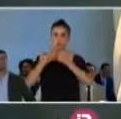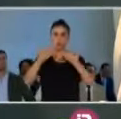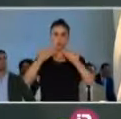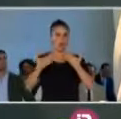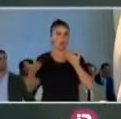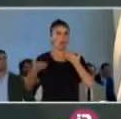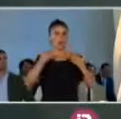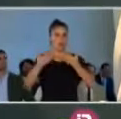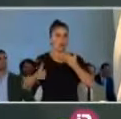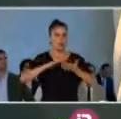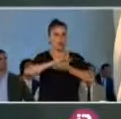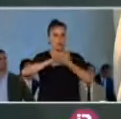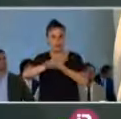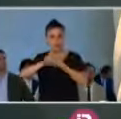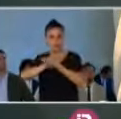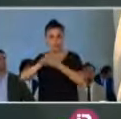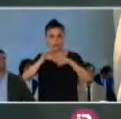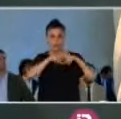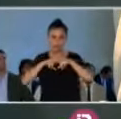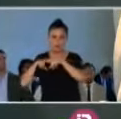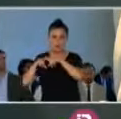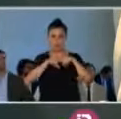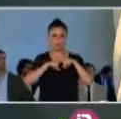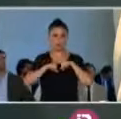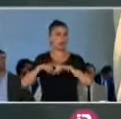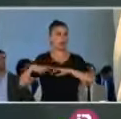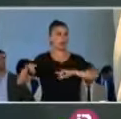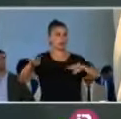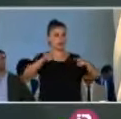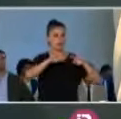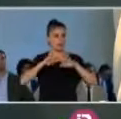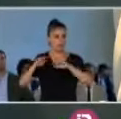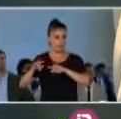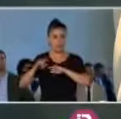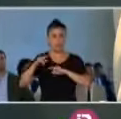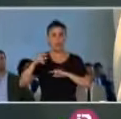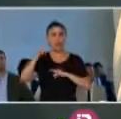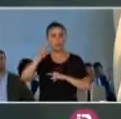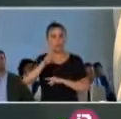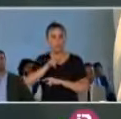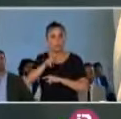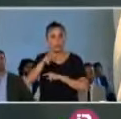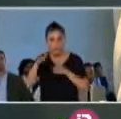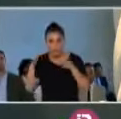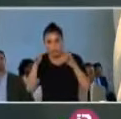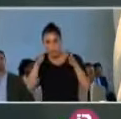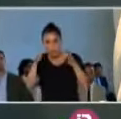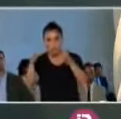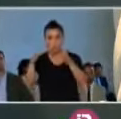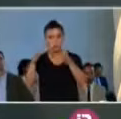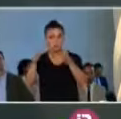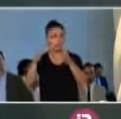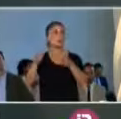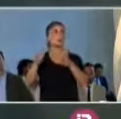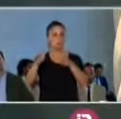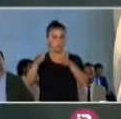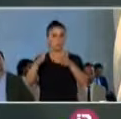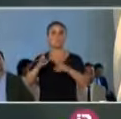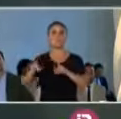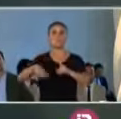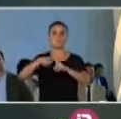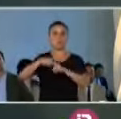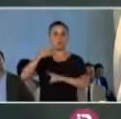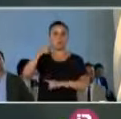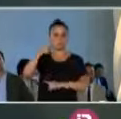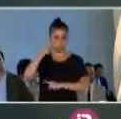el creixement és més compartit. Una terra que no només mira el futur, sinó que l'afronta amb valentia, perquè és